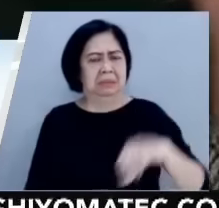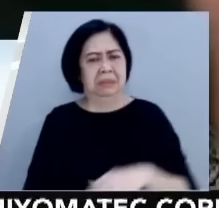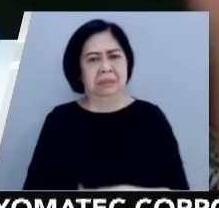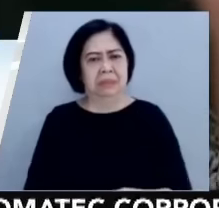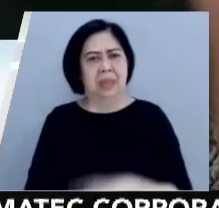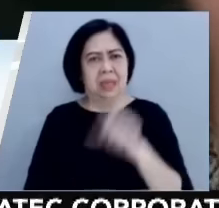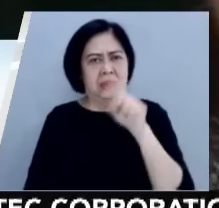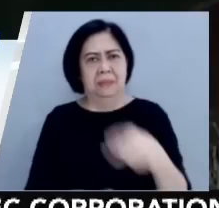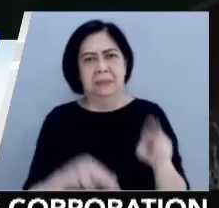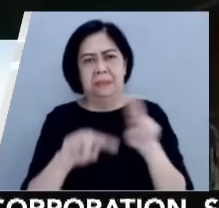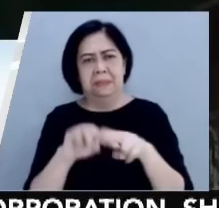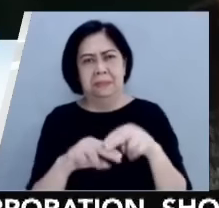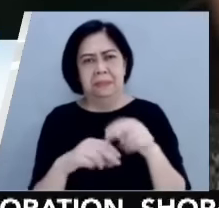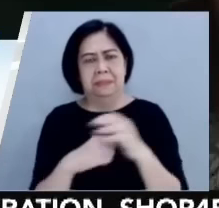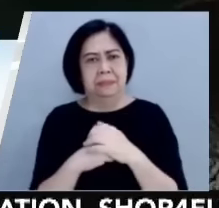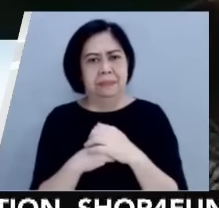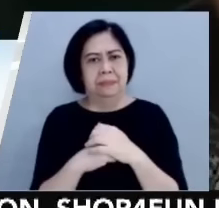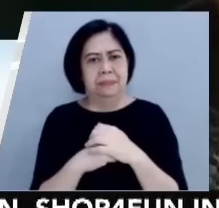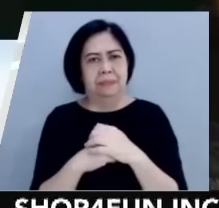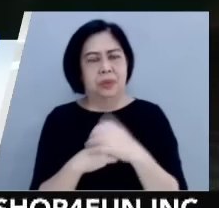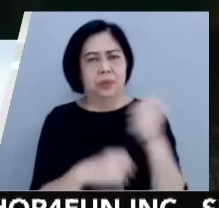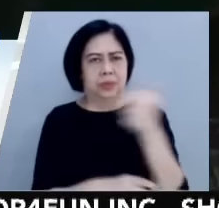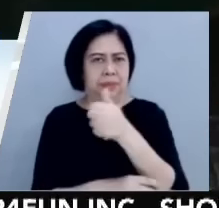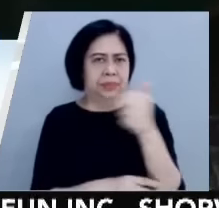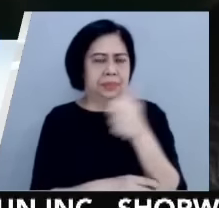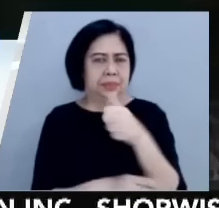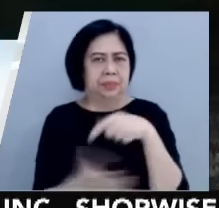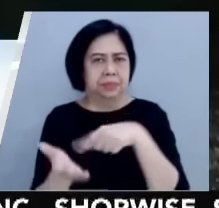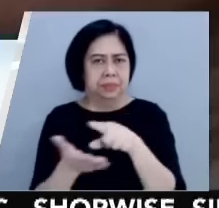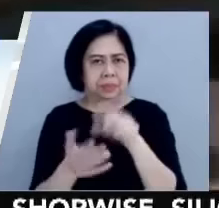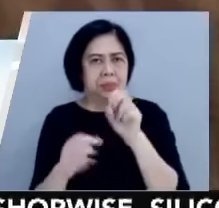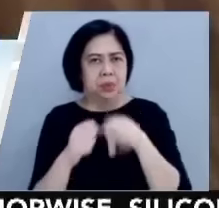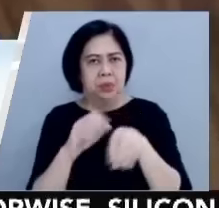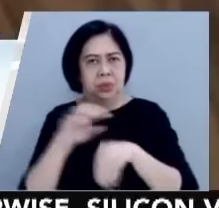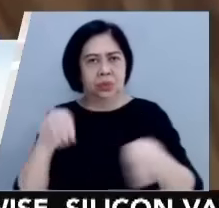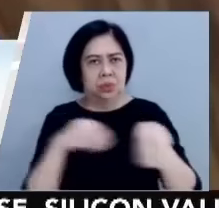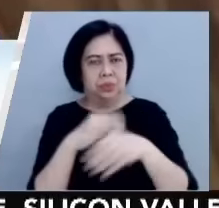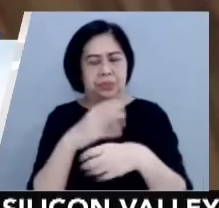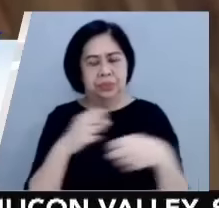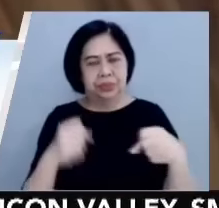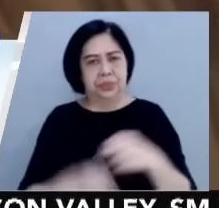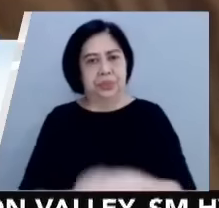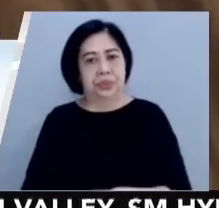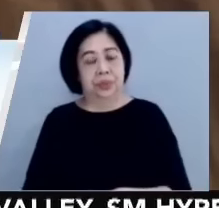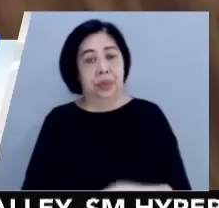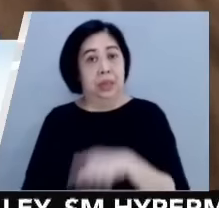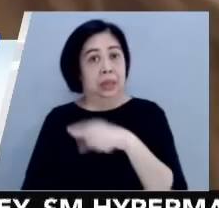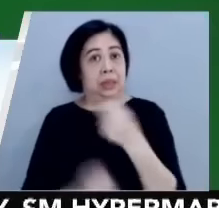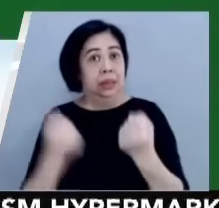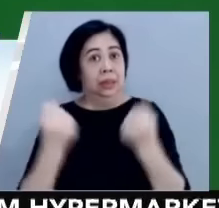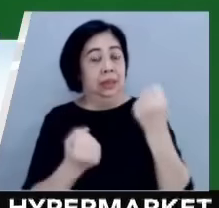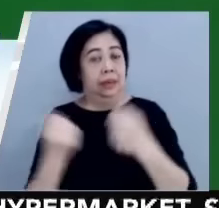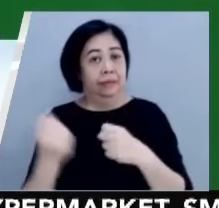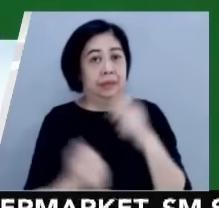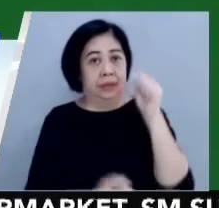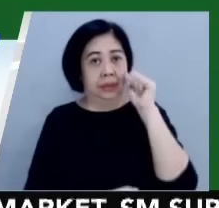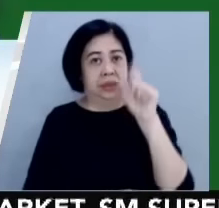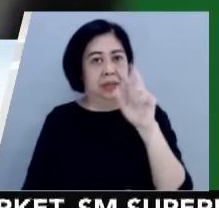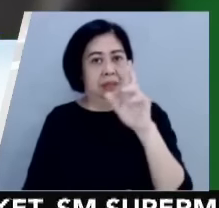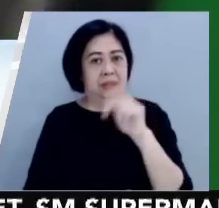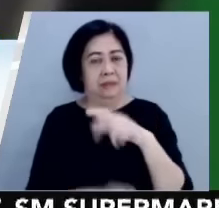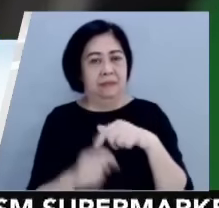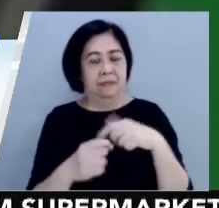nila yung amasahirin para makabaway-baway naman po. Ang tsuper na si Alfred, kinandado na ang tangke ng kanyang